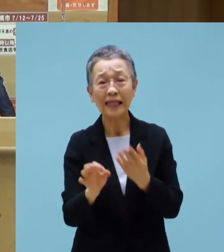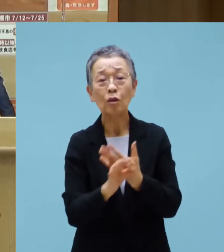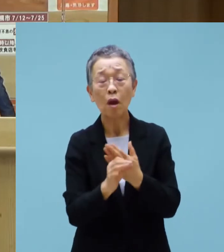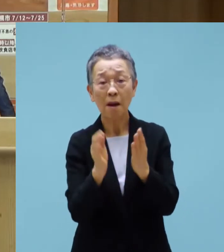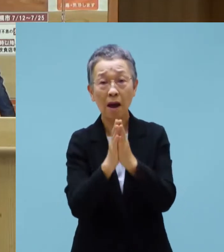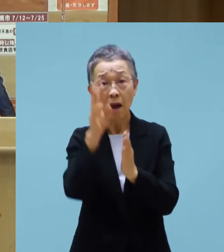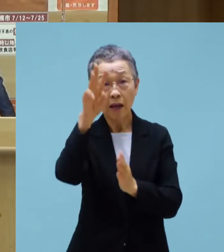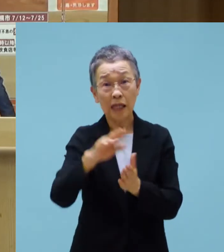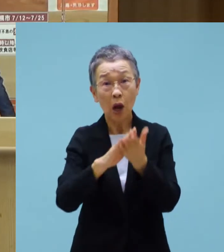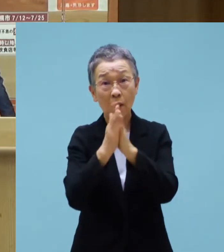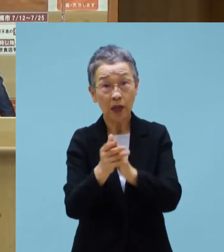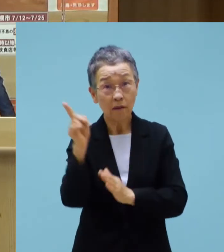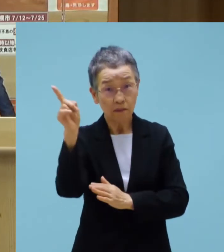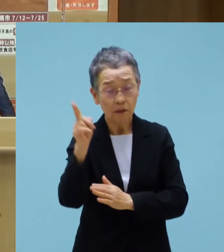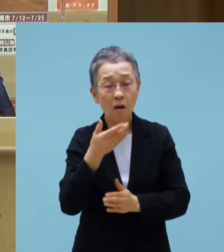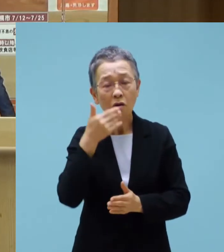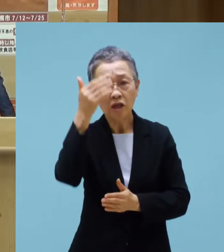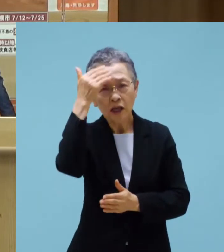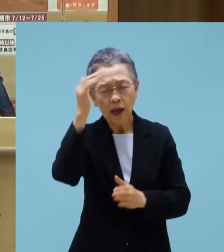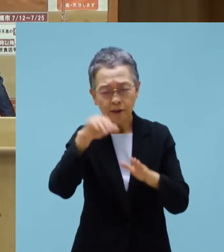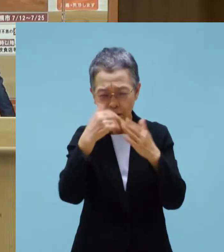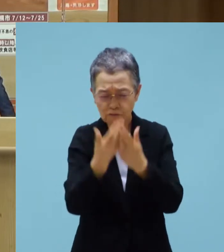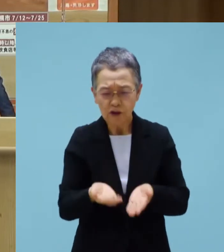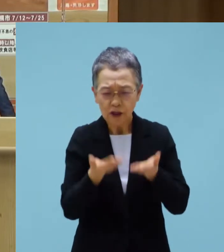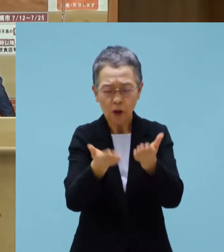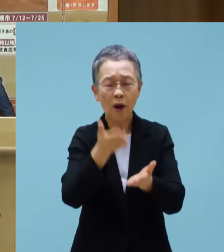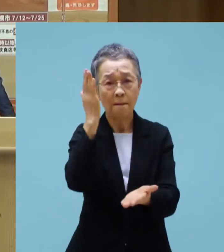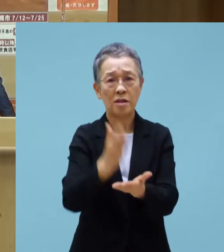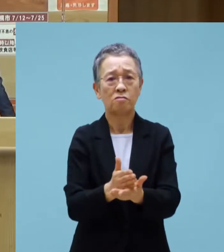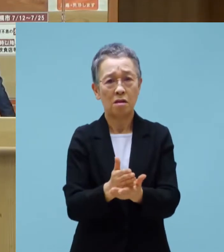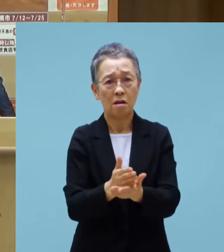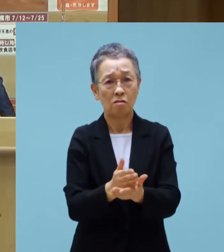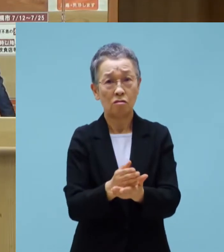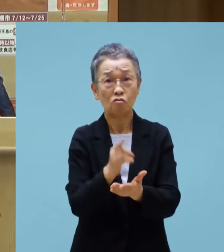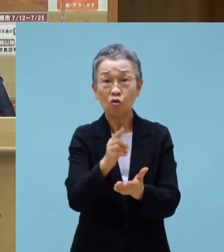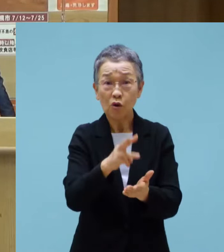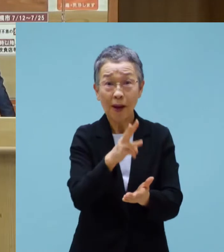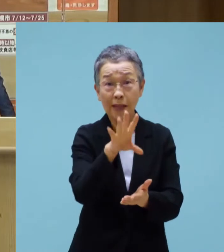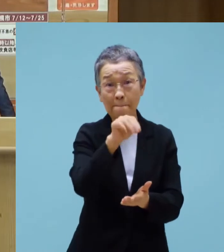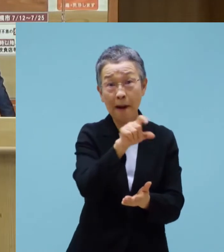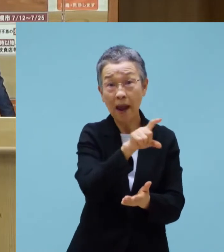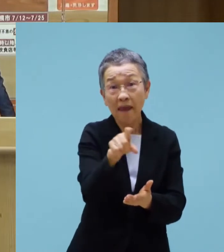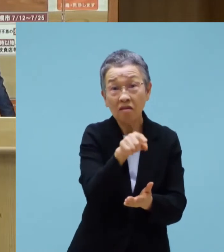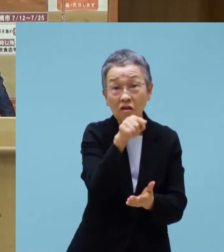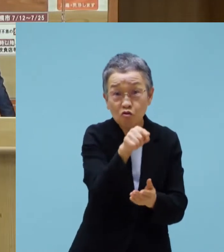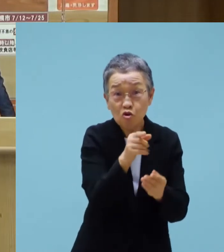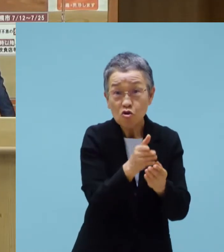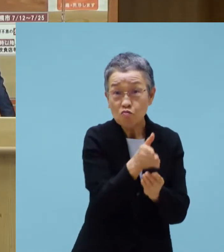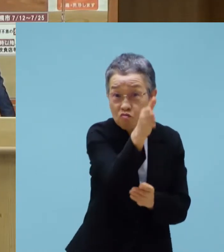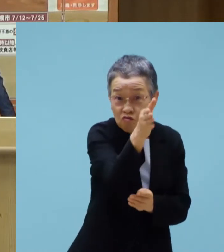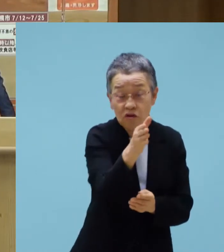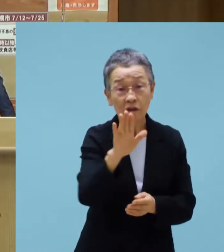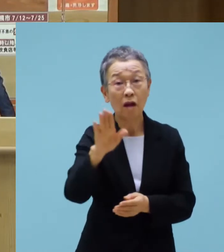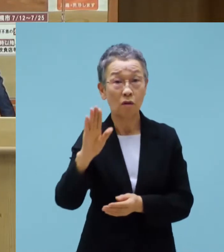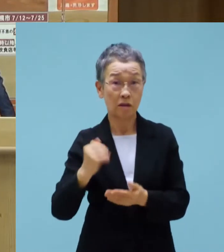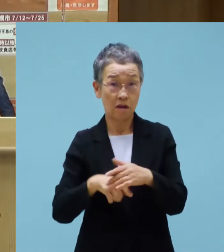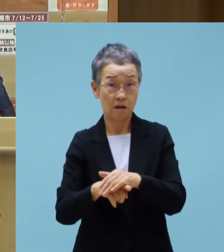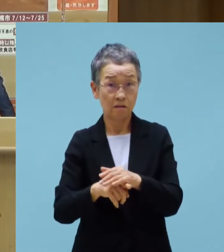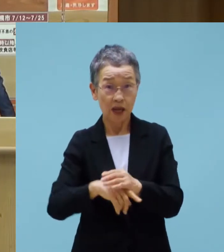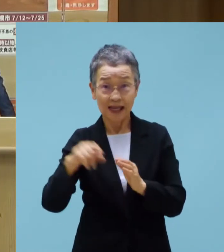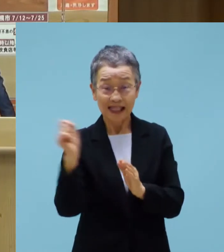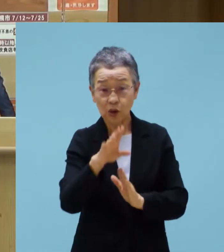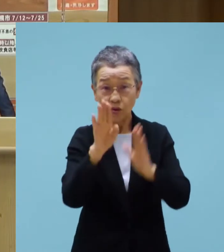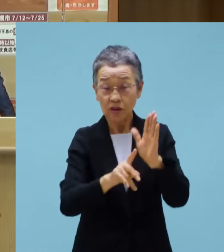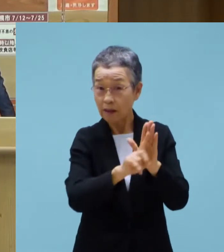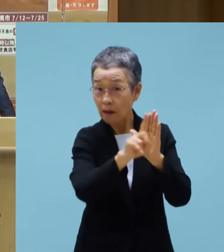酒の提供一切控えてくださいってことですけど3万円から発車代がなっていると思います。で緊急事態宣言になれば4万円からです